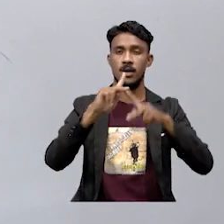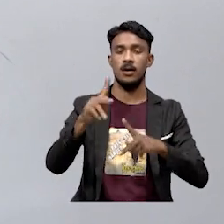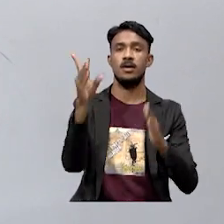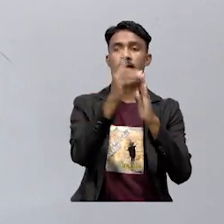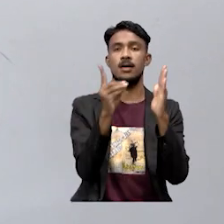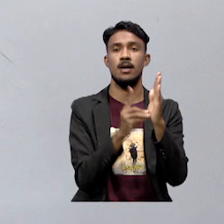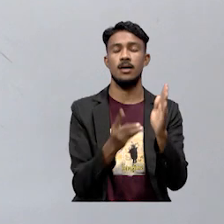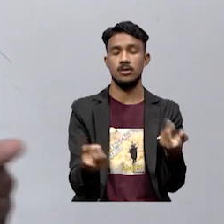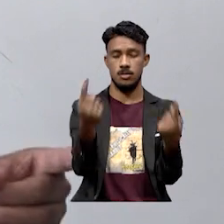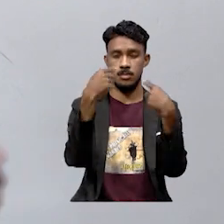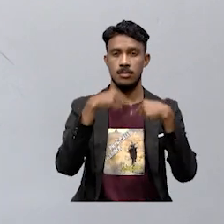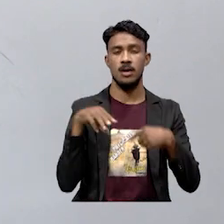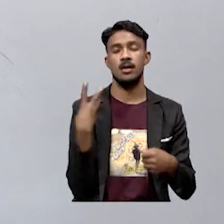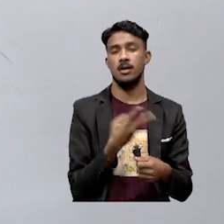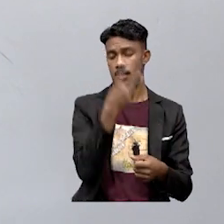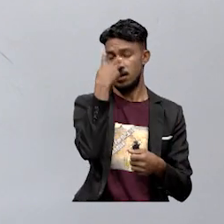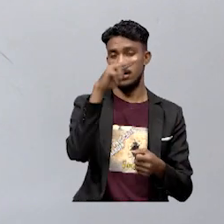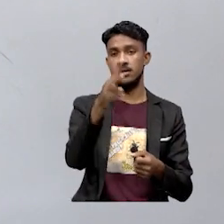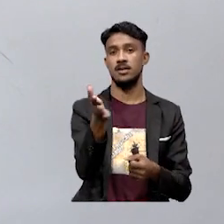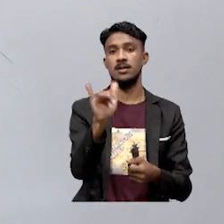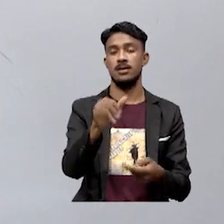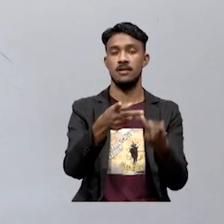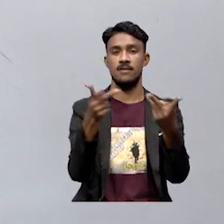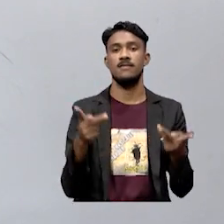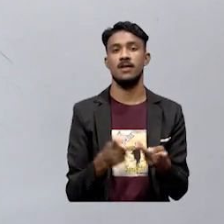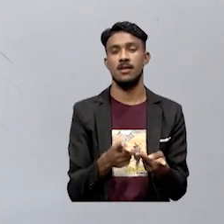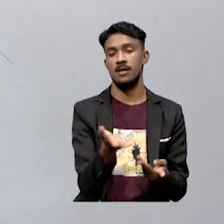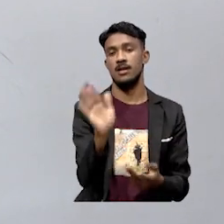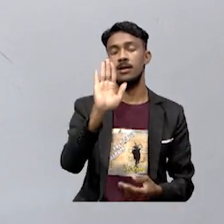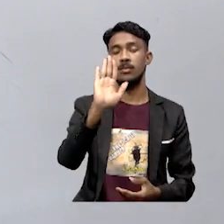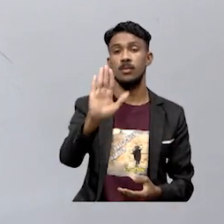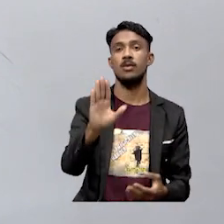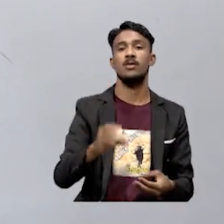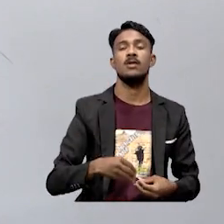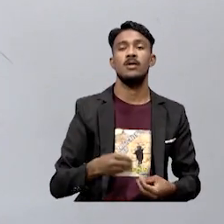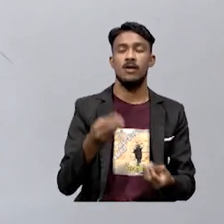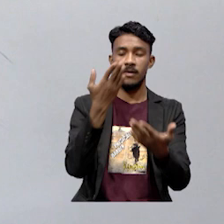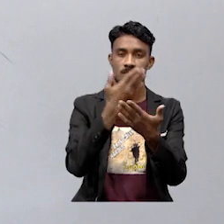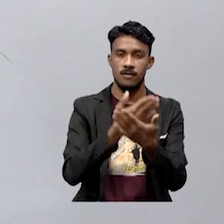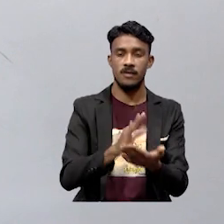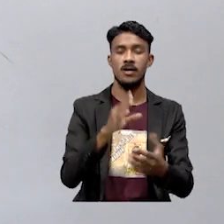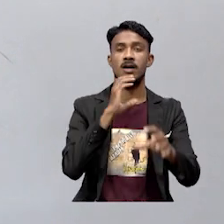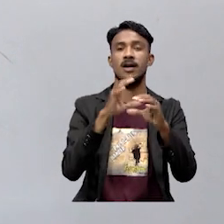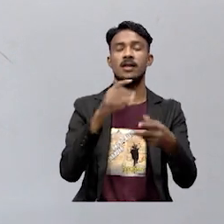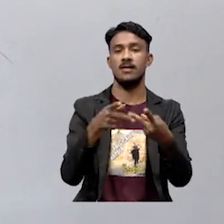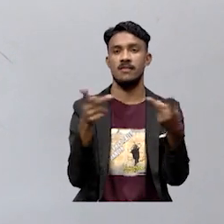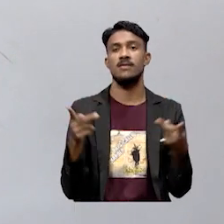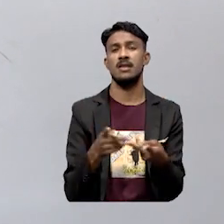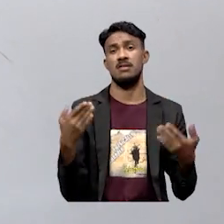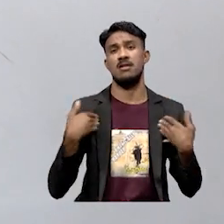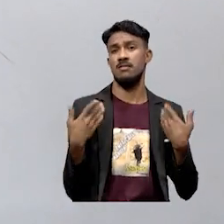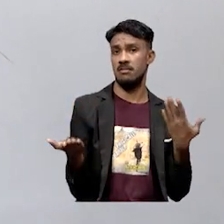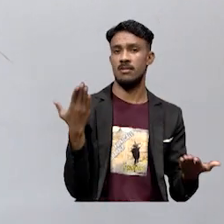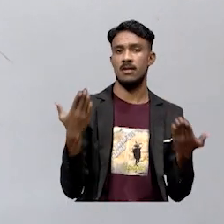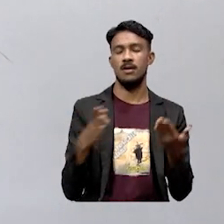mai ita tumba verifika sin na fati ita bo te importa tama kareta ne fati ya galai ha fati ya